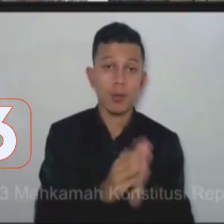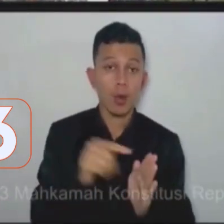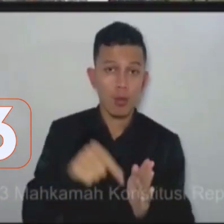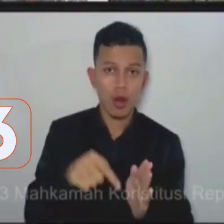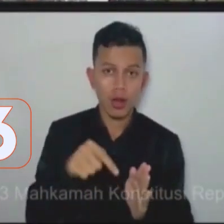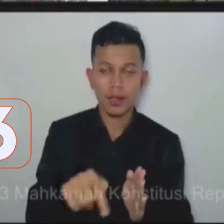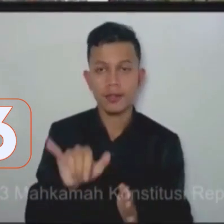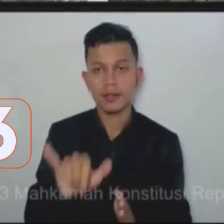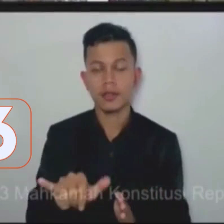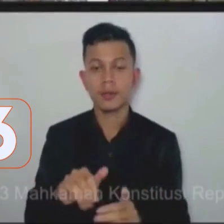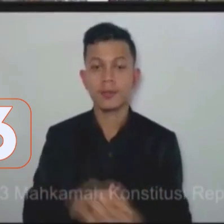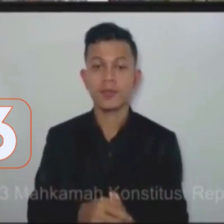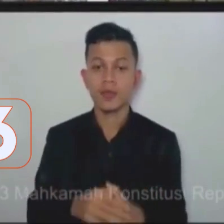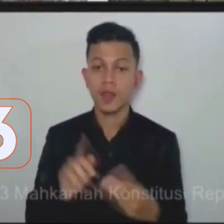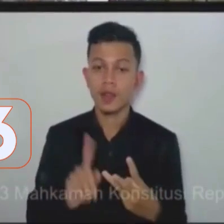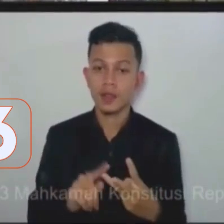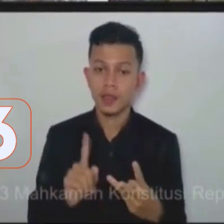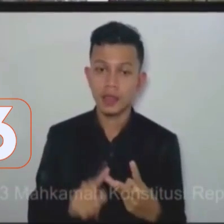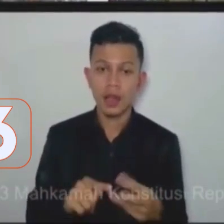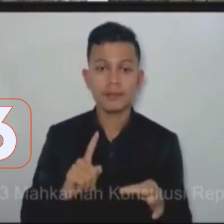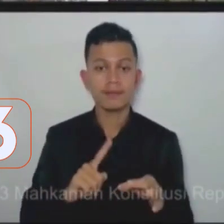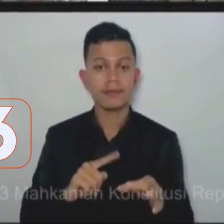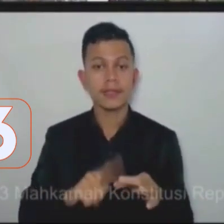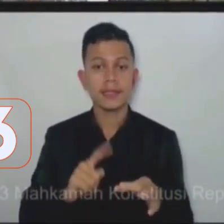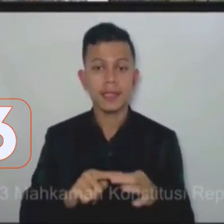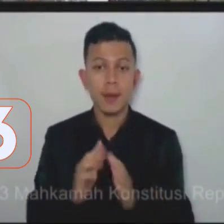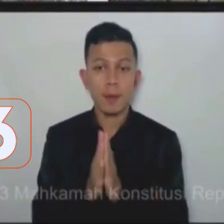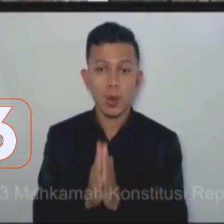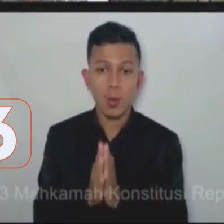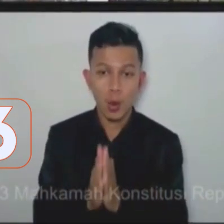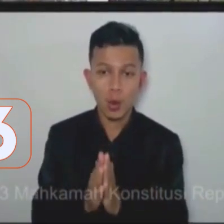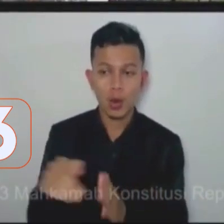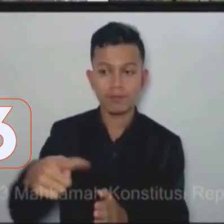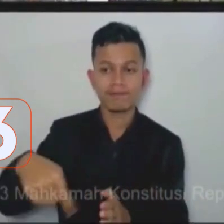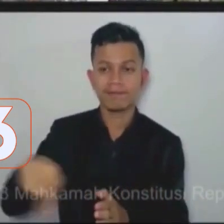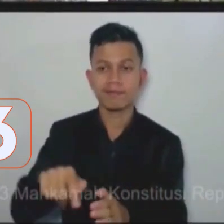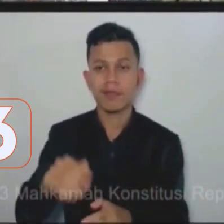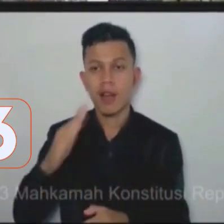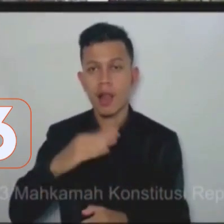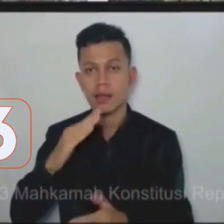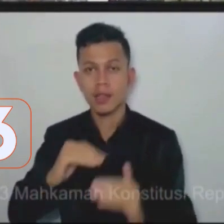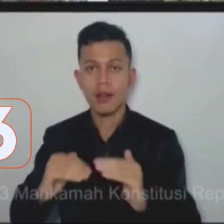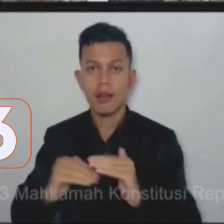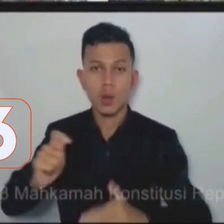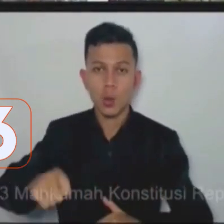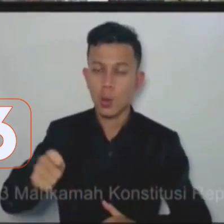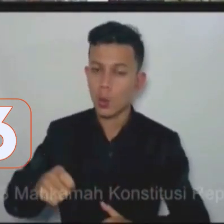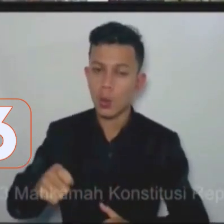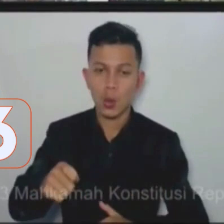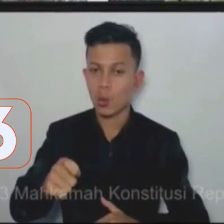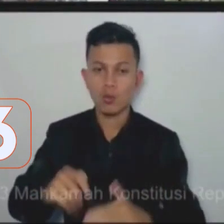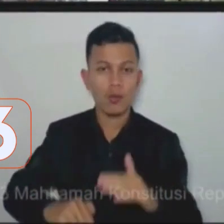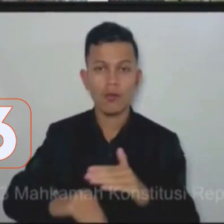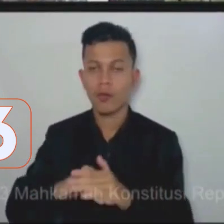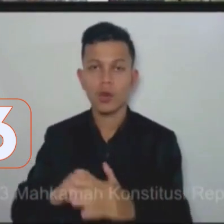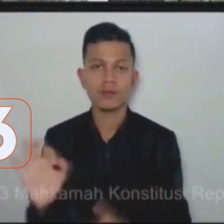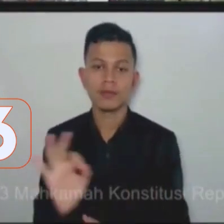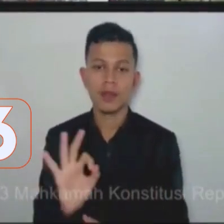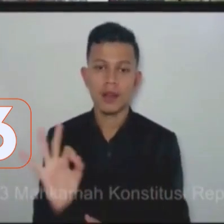permohonan aku. 3. Pokok permohonan para pemohon tidak beralasan menurut hukum untuk